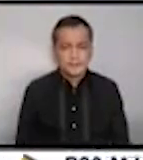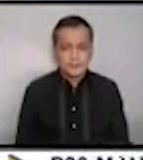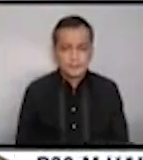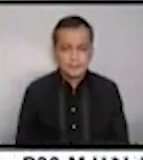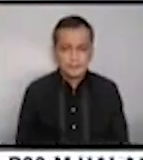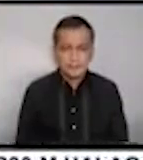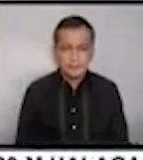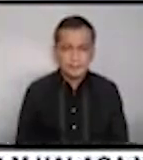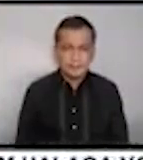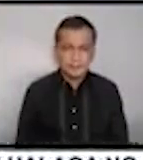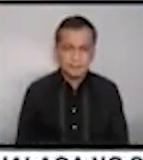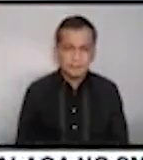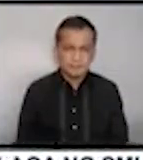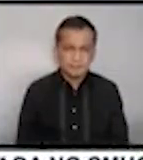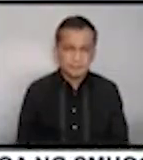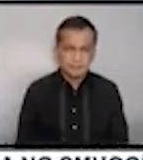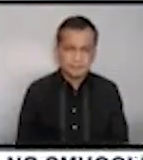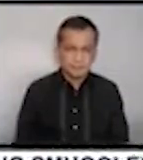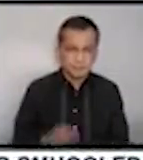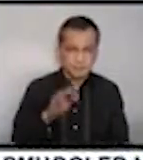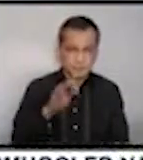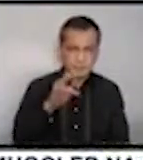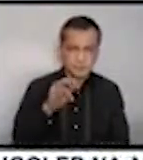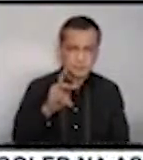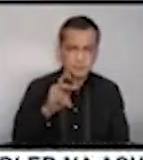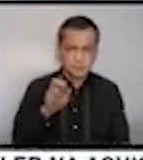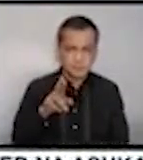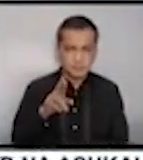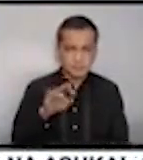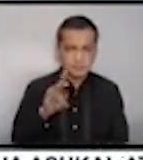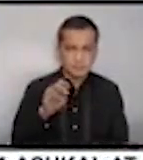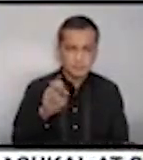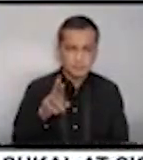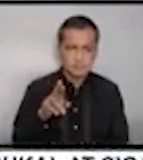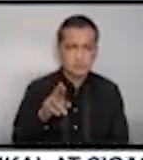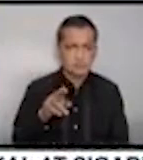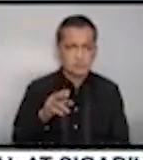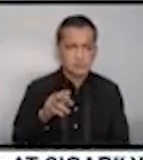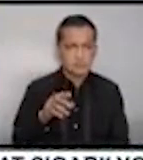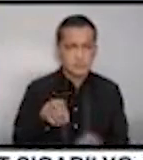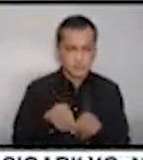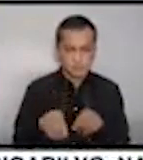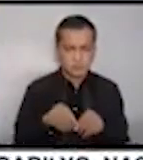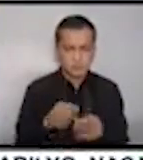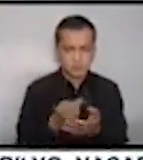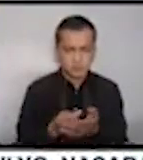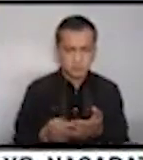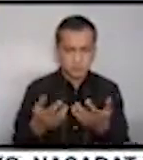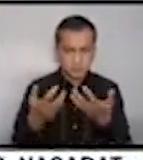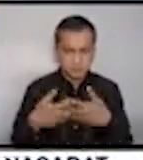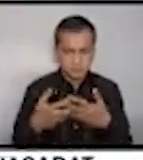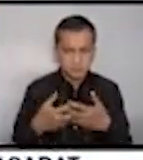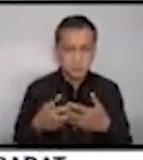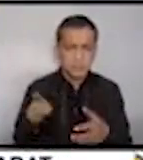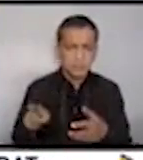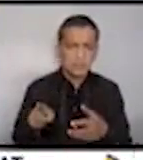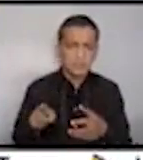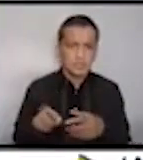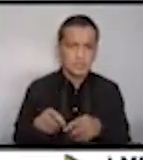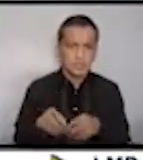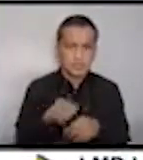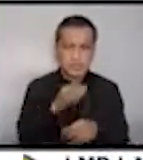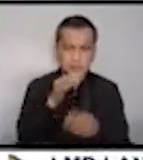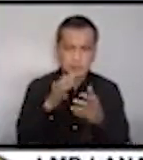Tumanggap ng fertilizer vouchers, agricultural tools at marine engines ang mga magsasaka at mangingisda sa